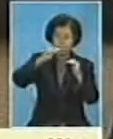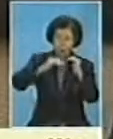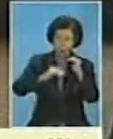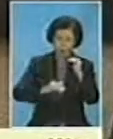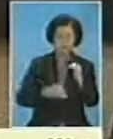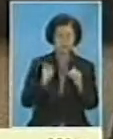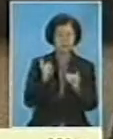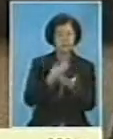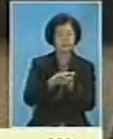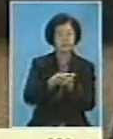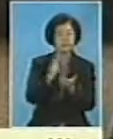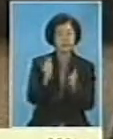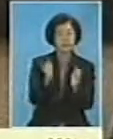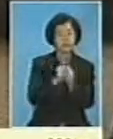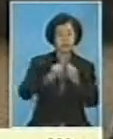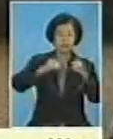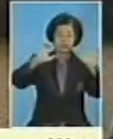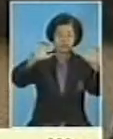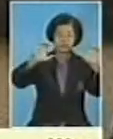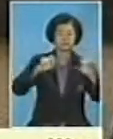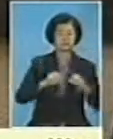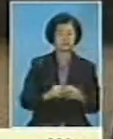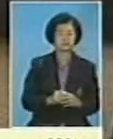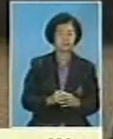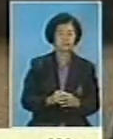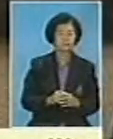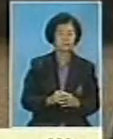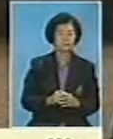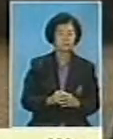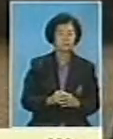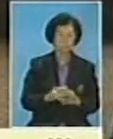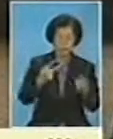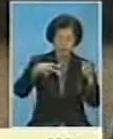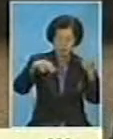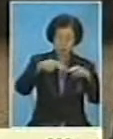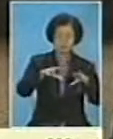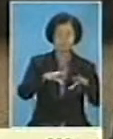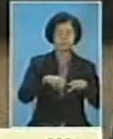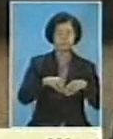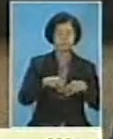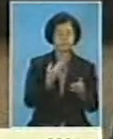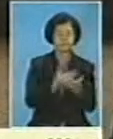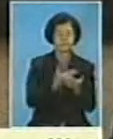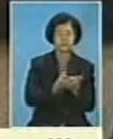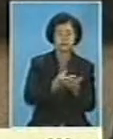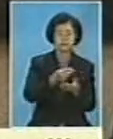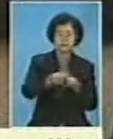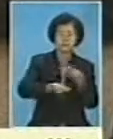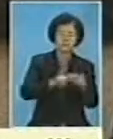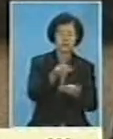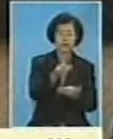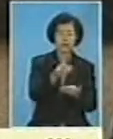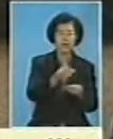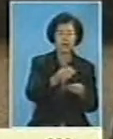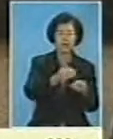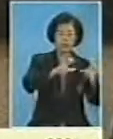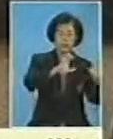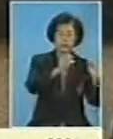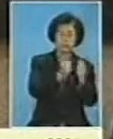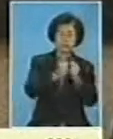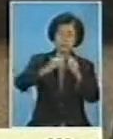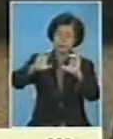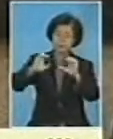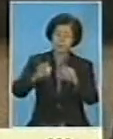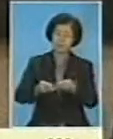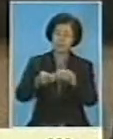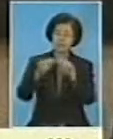ประโยชน์ต่อรัฐอย่างยิ่งสำหรับการพิจารณาเห็นชอบราคาขายข้าวแบบ G2G ให้กับ